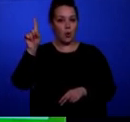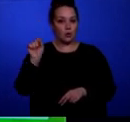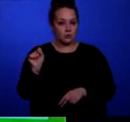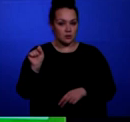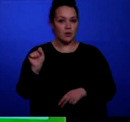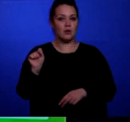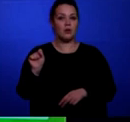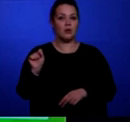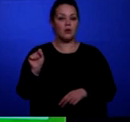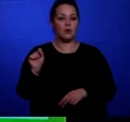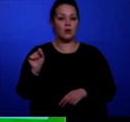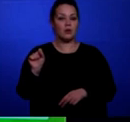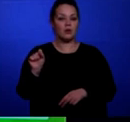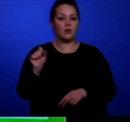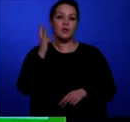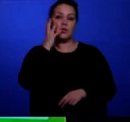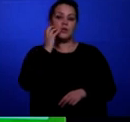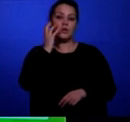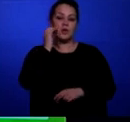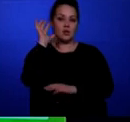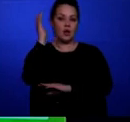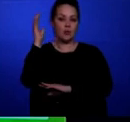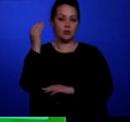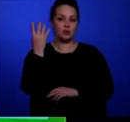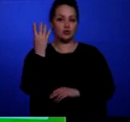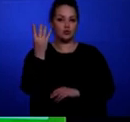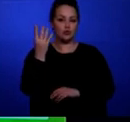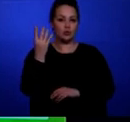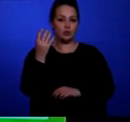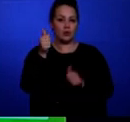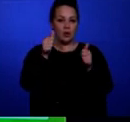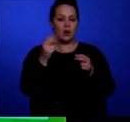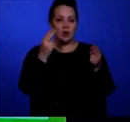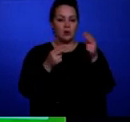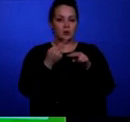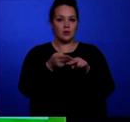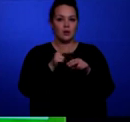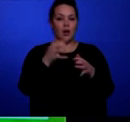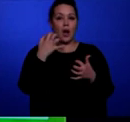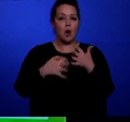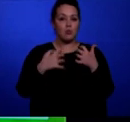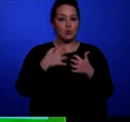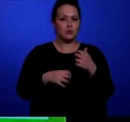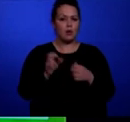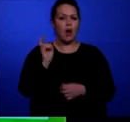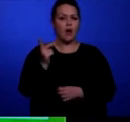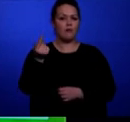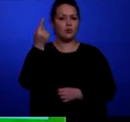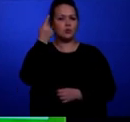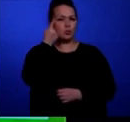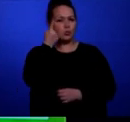это яблоня. Ну а четвертая – капуста. Как вы думаете,